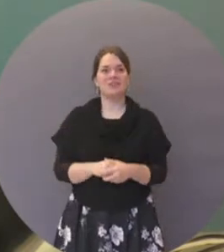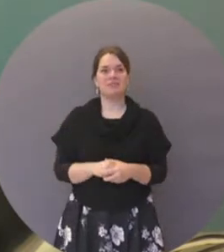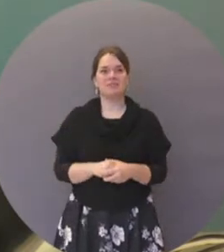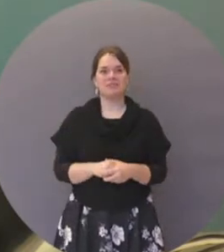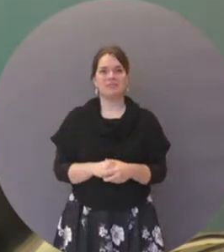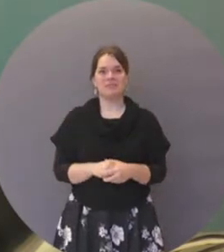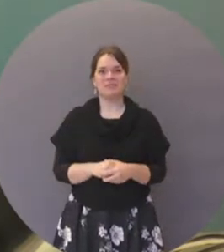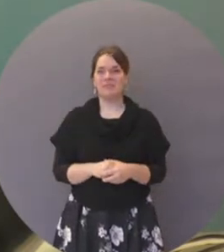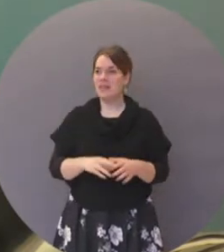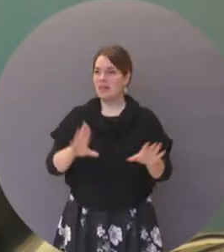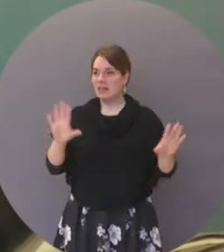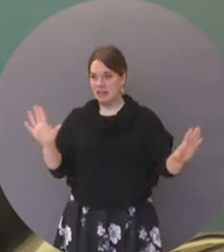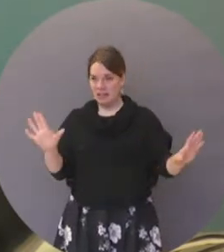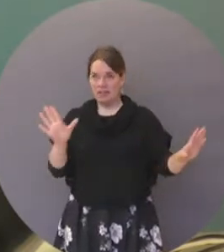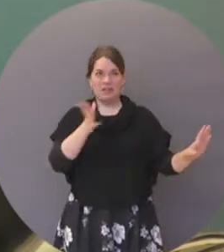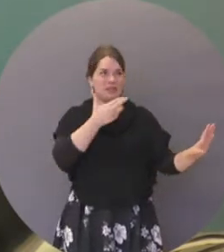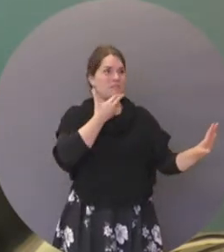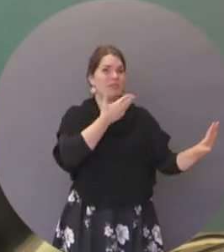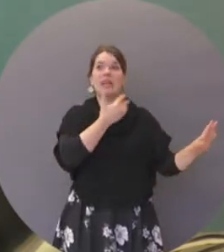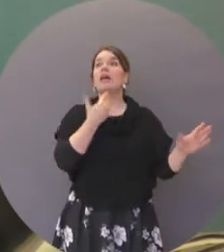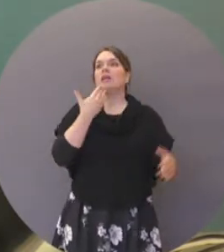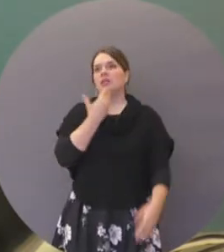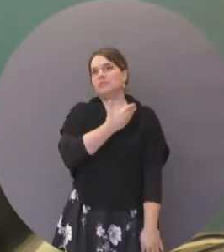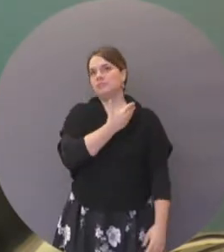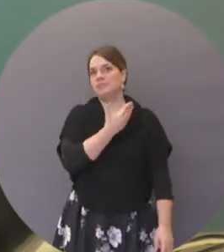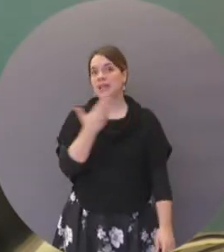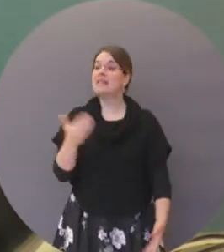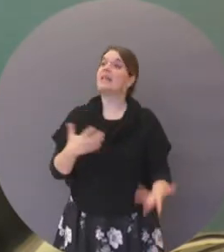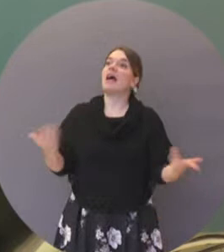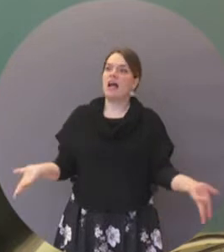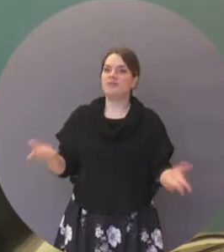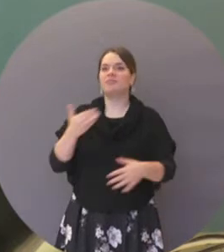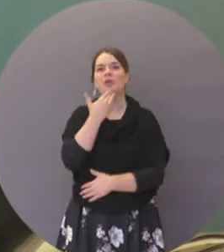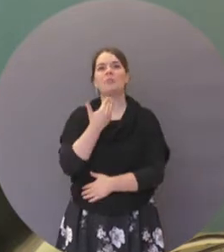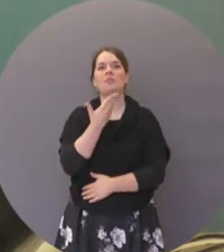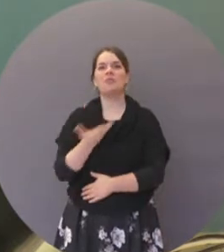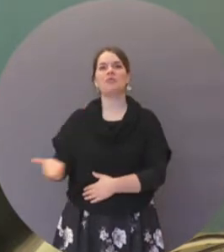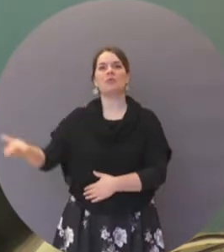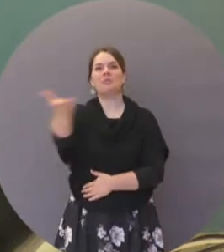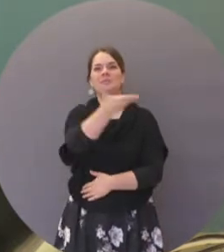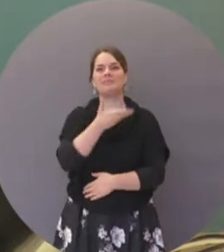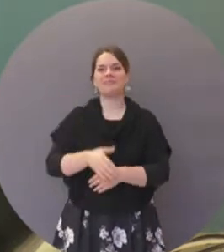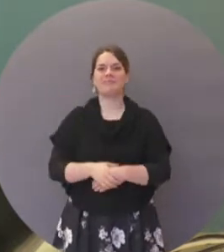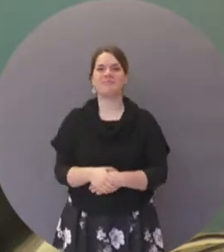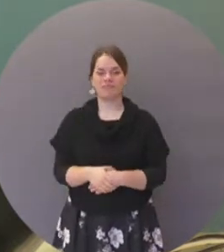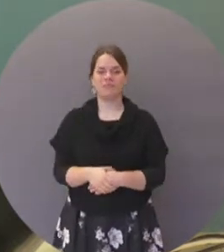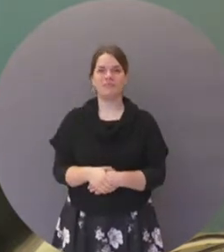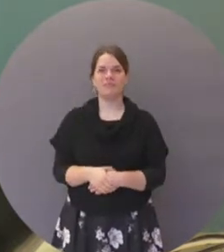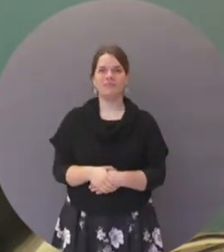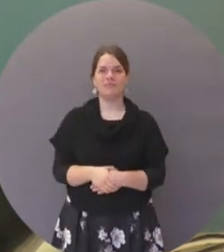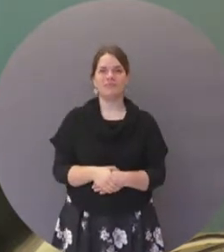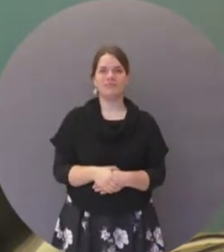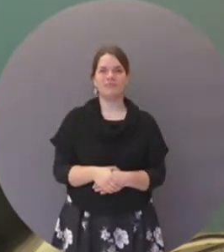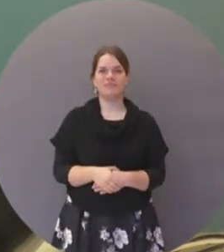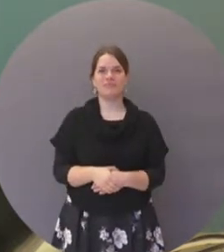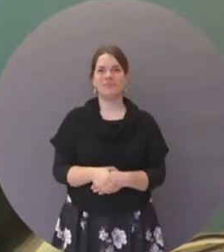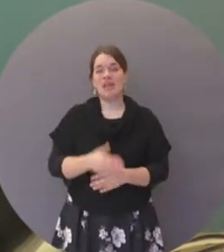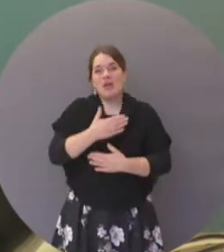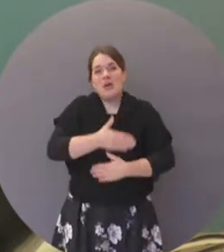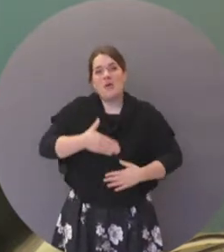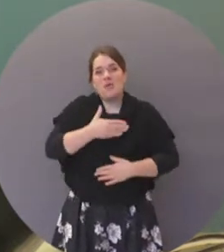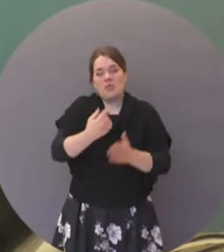parfait merci bonjour à toutes et à tous ravi de vous retrouver pour